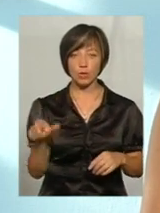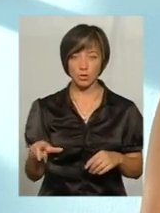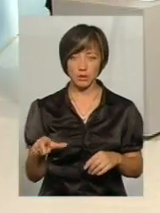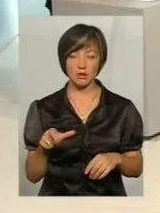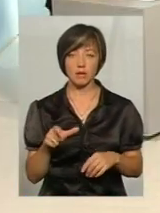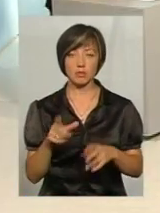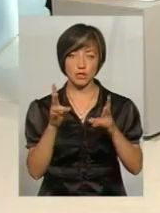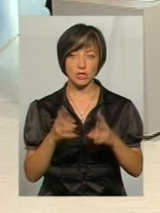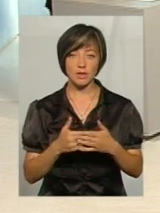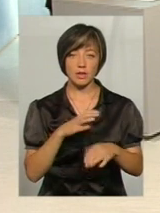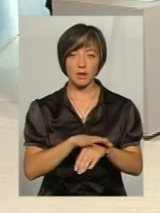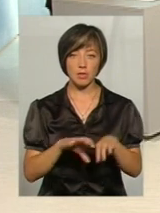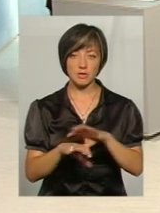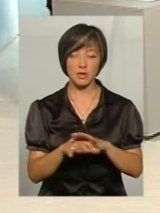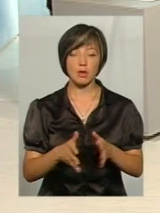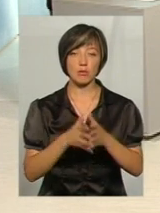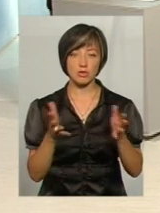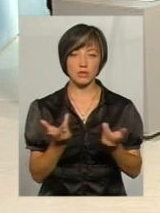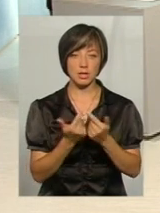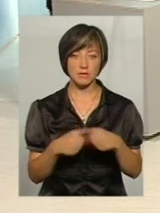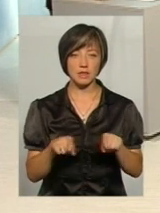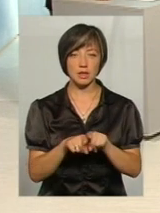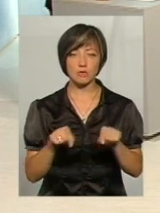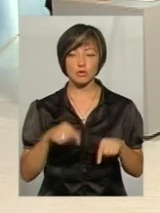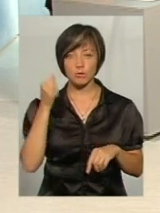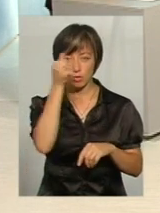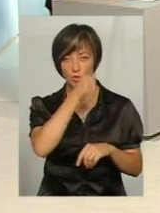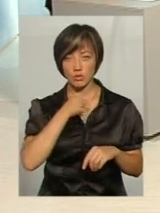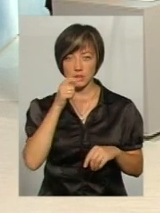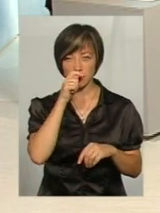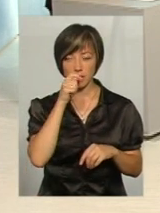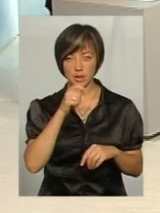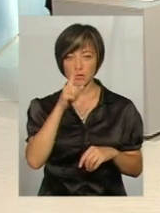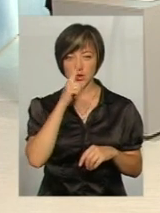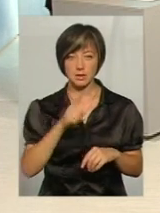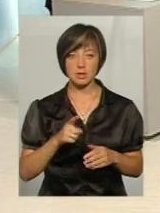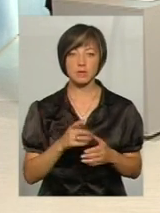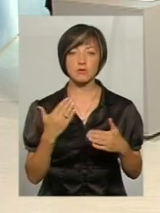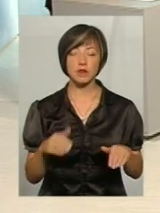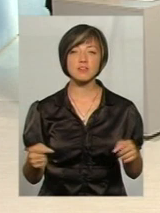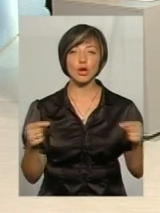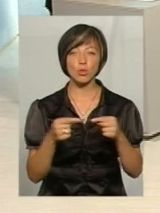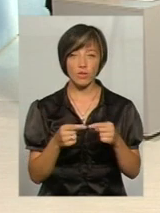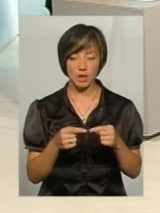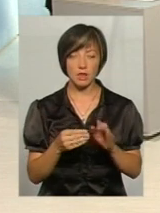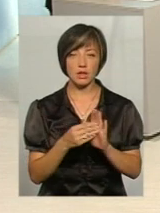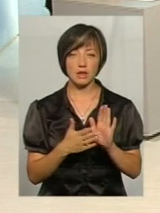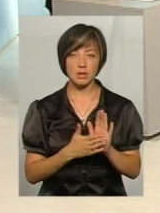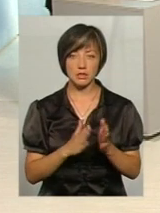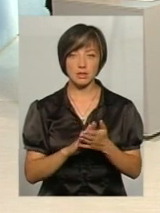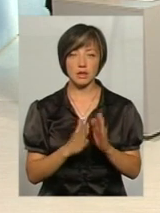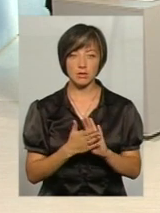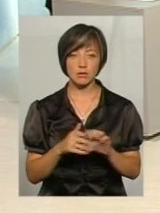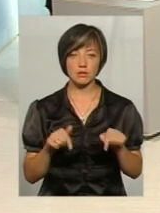ми подали, да, ці статуси, а найбільша кількість все ж таки в цьому році, от в квітні місяці. Так, так, ну вже встановили, да, встановили статус, статус,